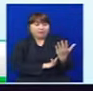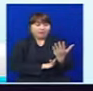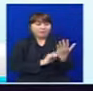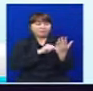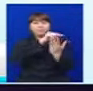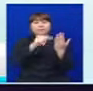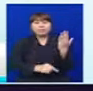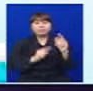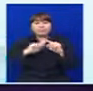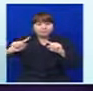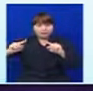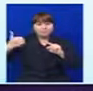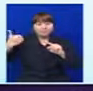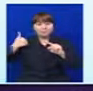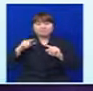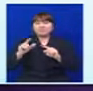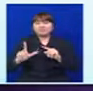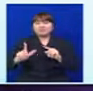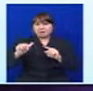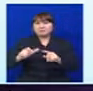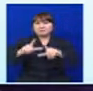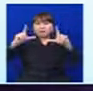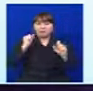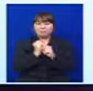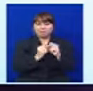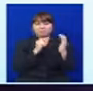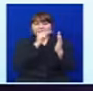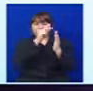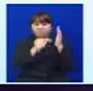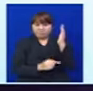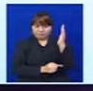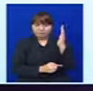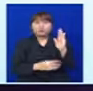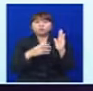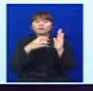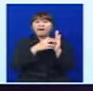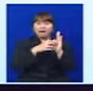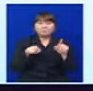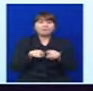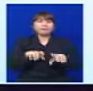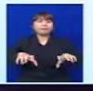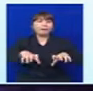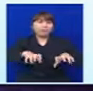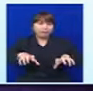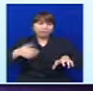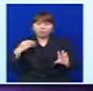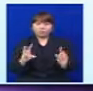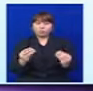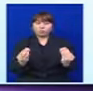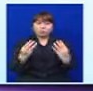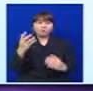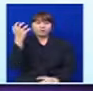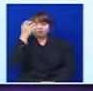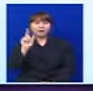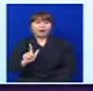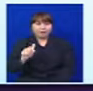ภูมิภาคนั้นถือว่าเป็นแม่ทัพใหญ่สำคัญที่ต้องทำงานในพื้นที่ในส่วนกลางนั้นเป็นหน่วยงานบริหารมีวิทยุโทรทัศน์หลักอยู่